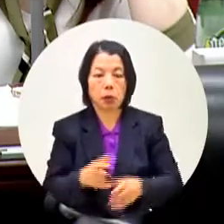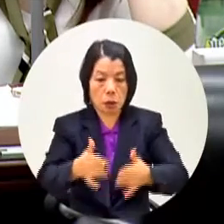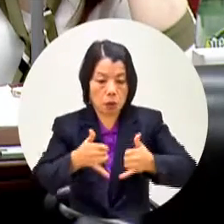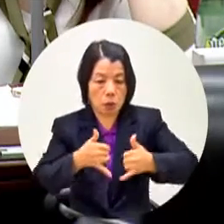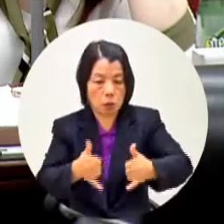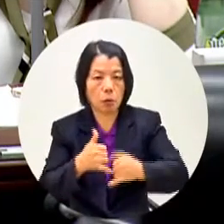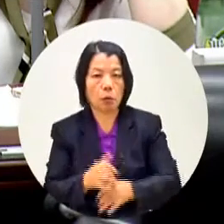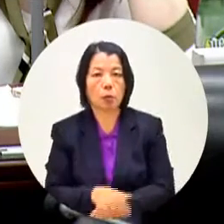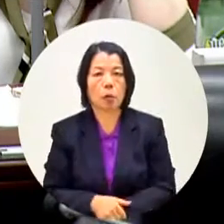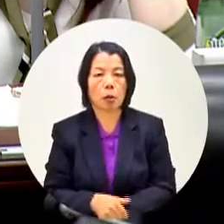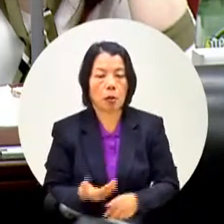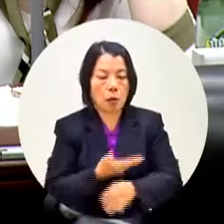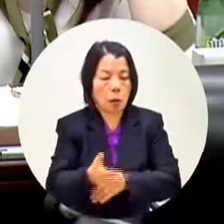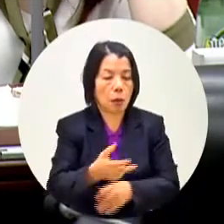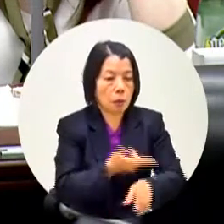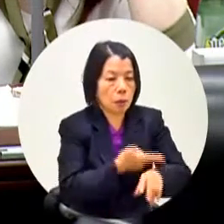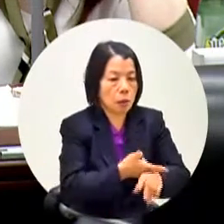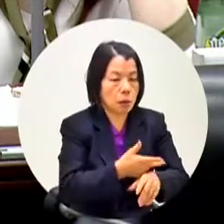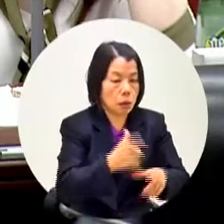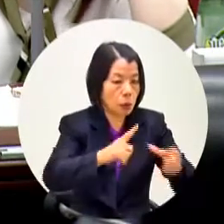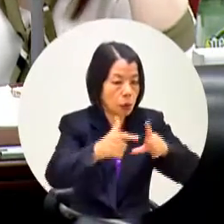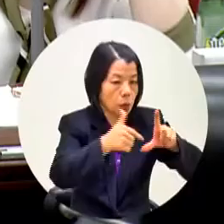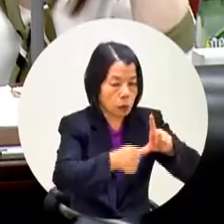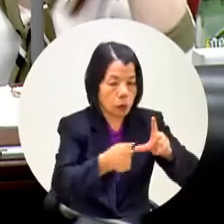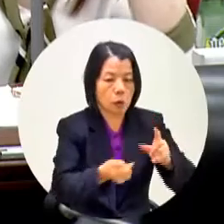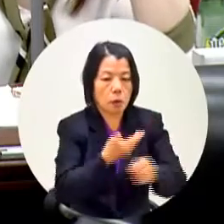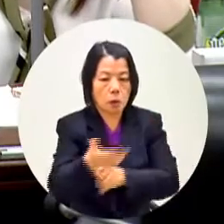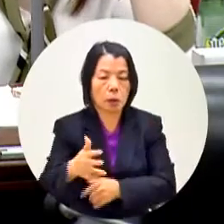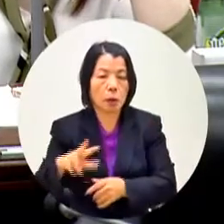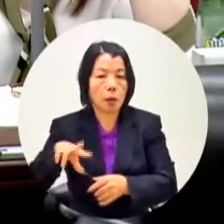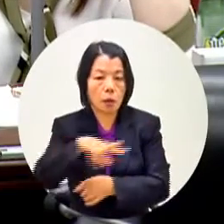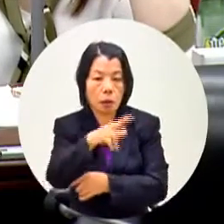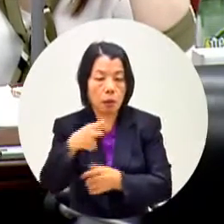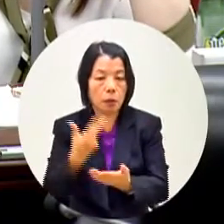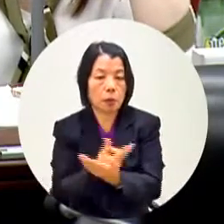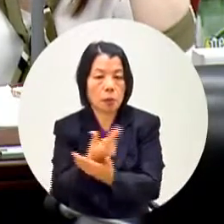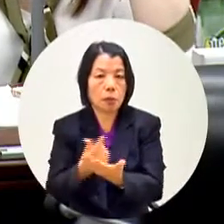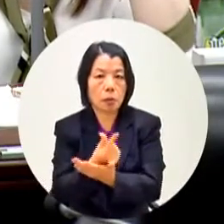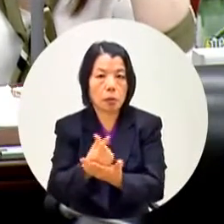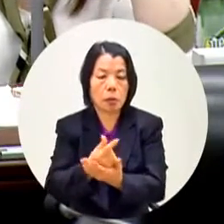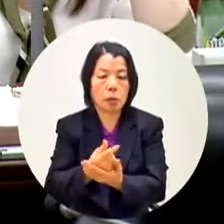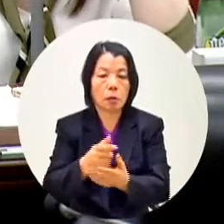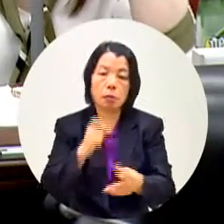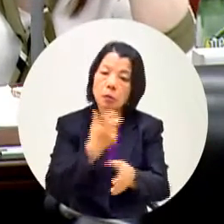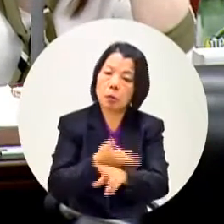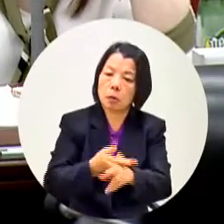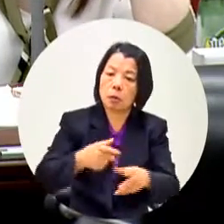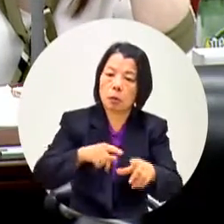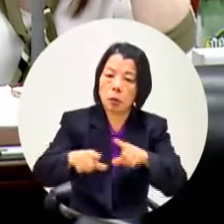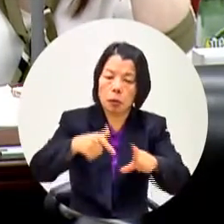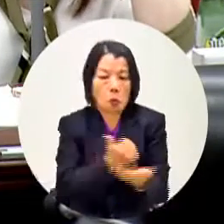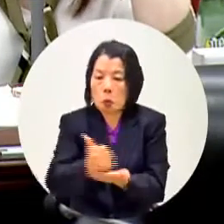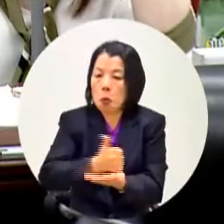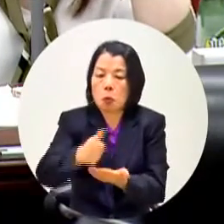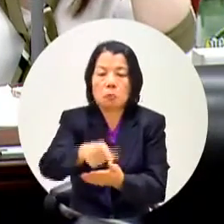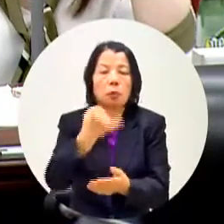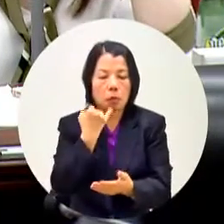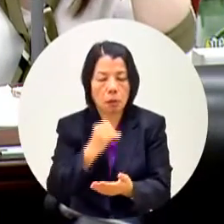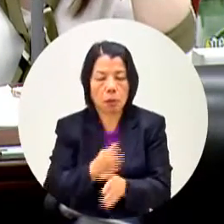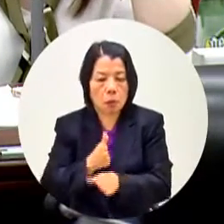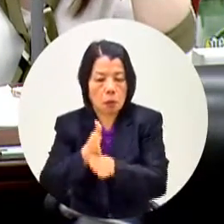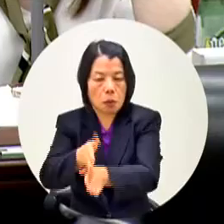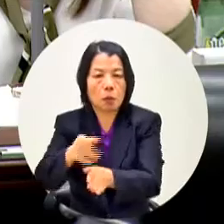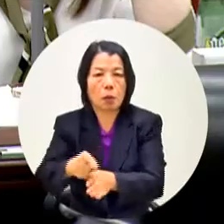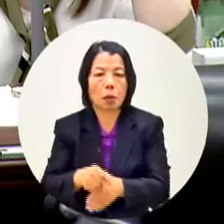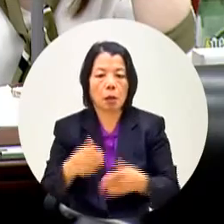席在这边建议，好，是不是在国道一号桥下，好，开通这国道一号桥下两侧，还有高